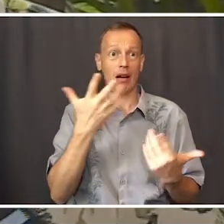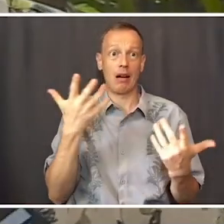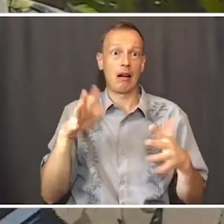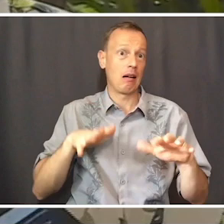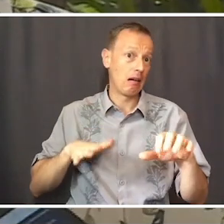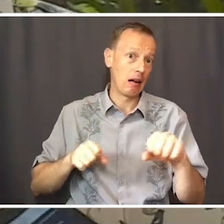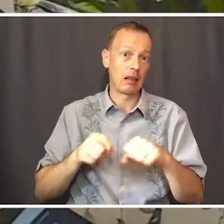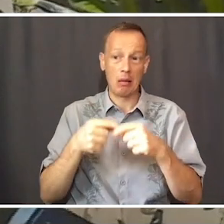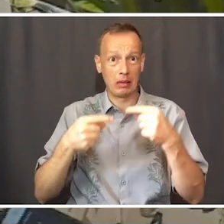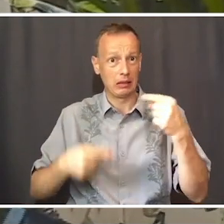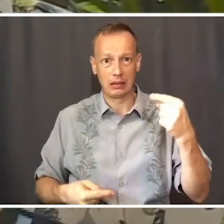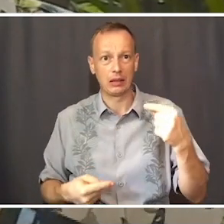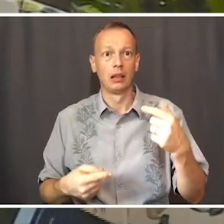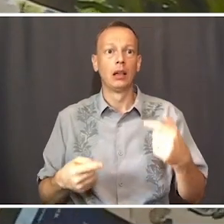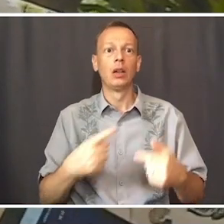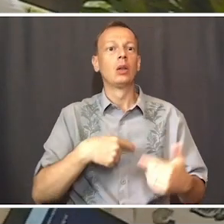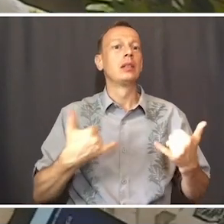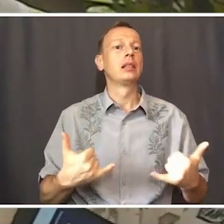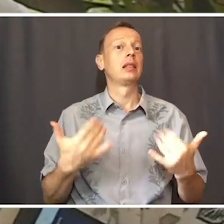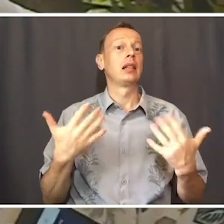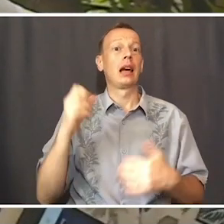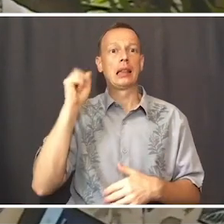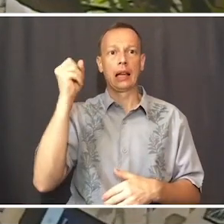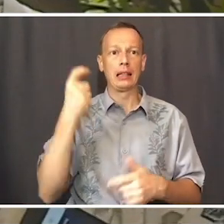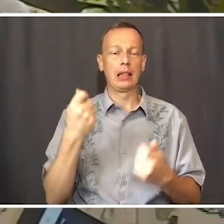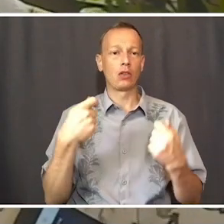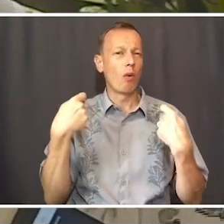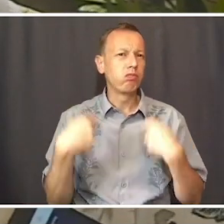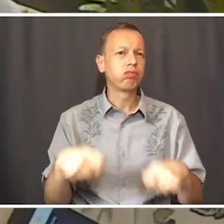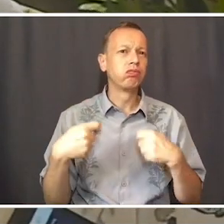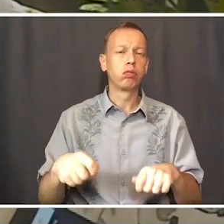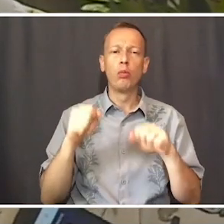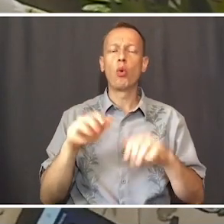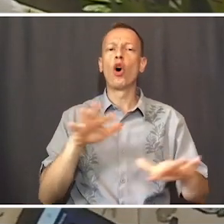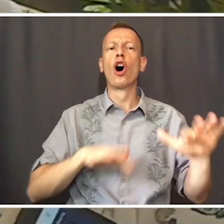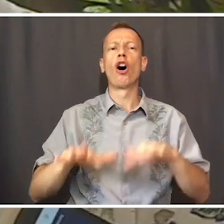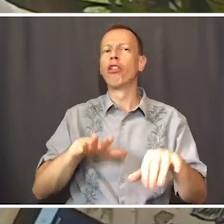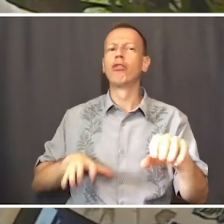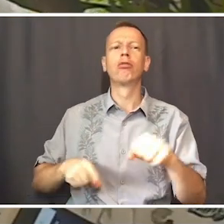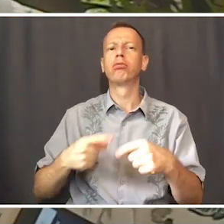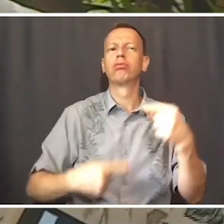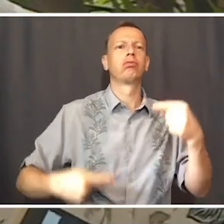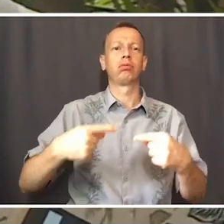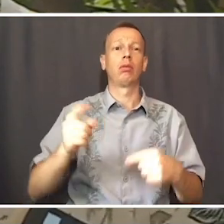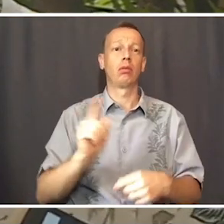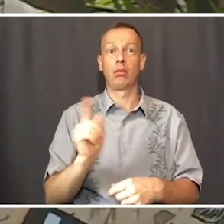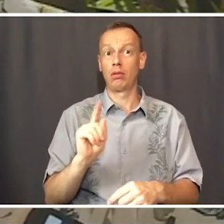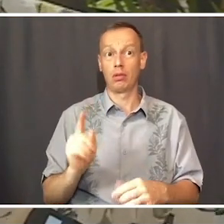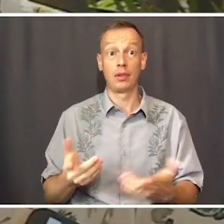Tahiti n'a pas la ressource financière qui lui permet au global d'équilibrer son activité.